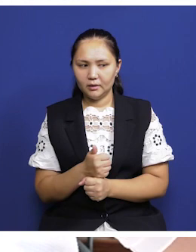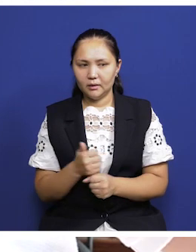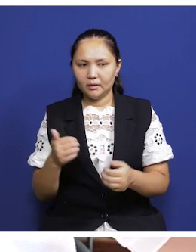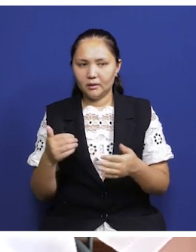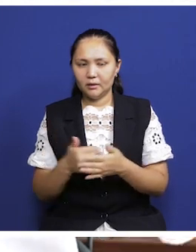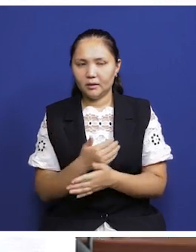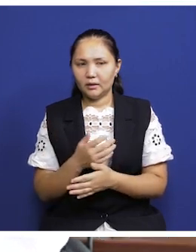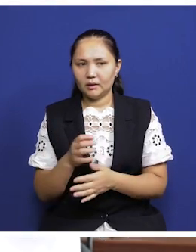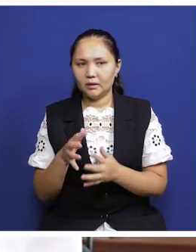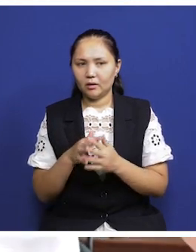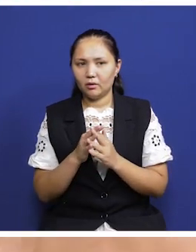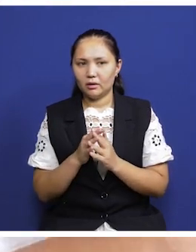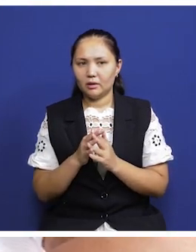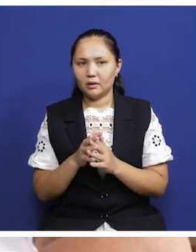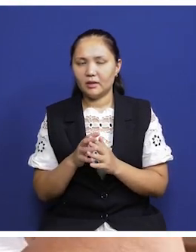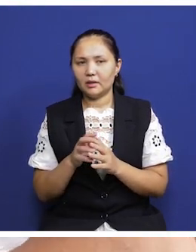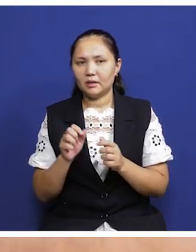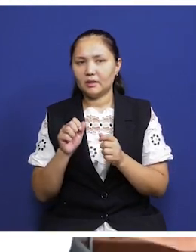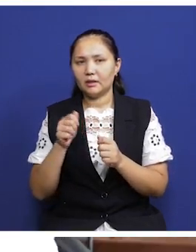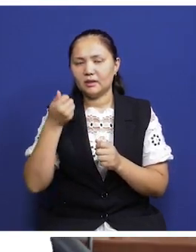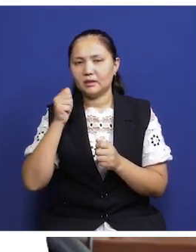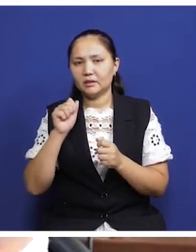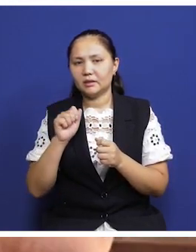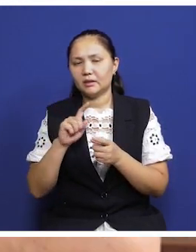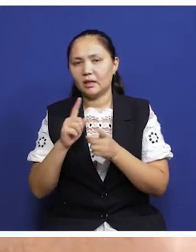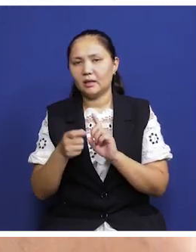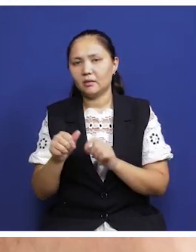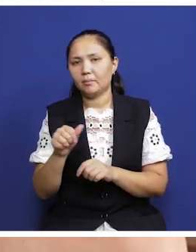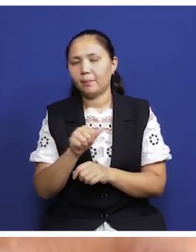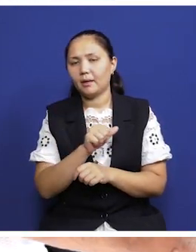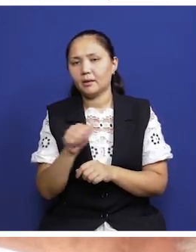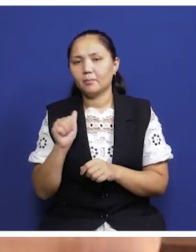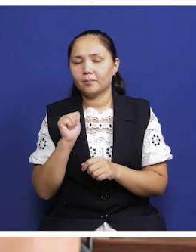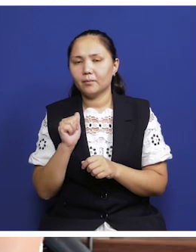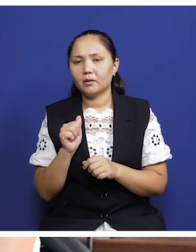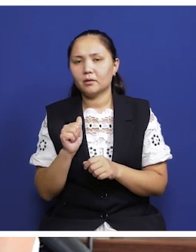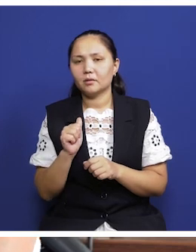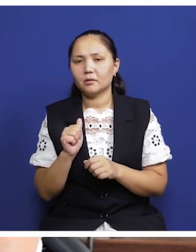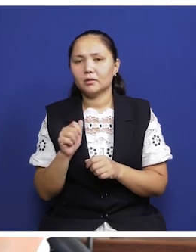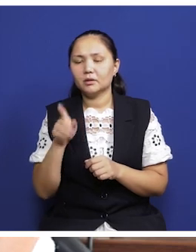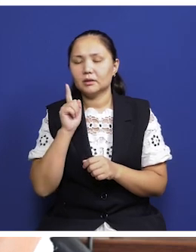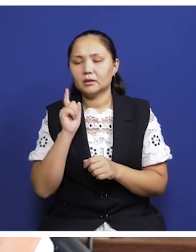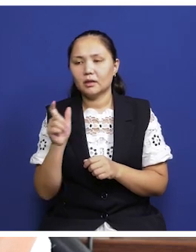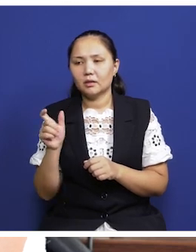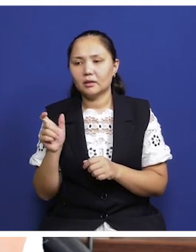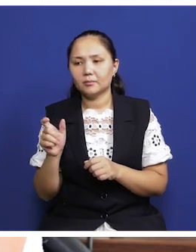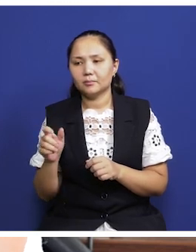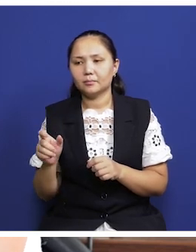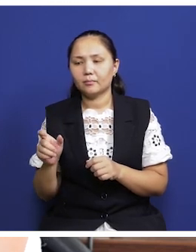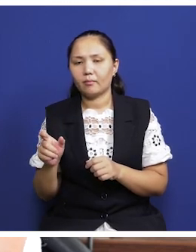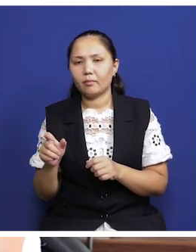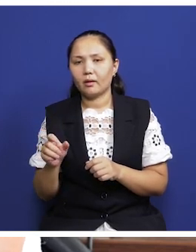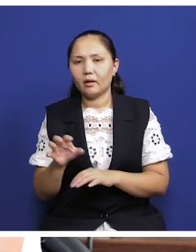жаңарған ауылдардағы ескі стойкаларды алып халықтың өз күші көмегімен ауыл жастарының көмегіменен оның бәрін өзімізге